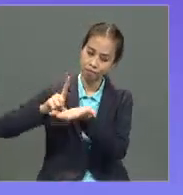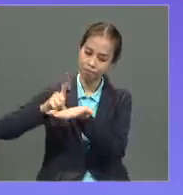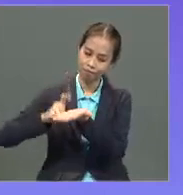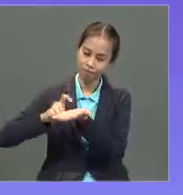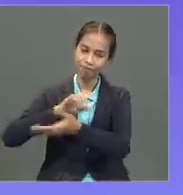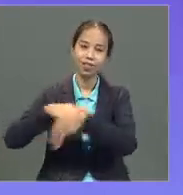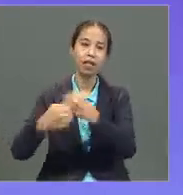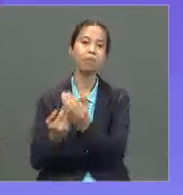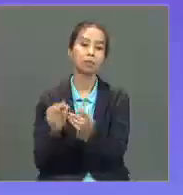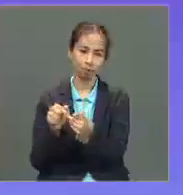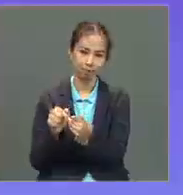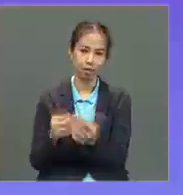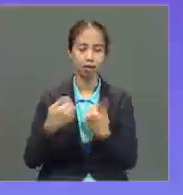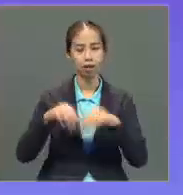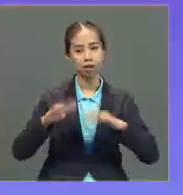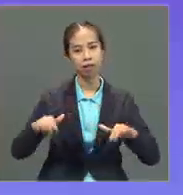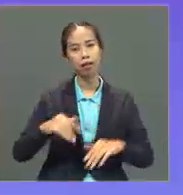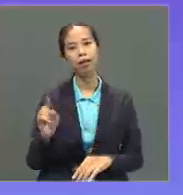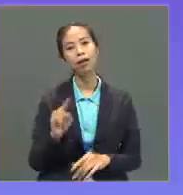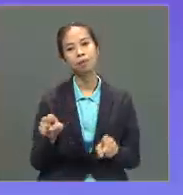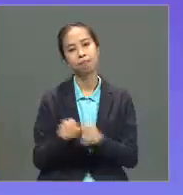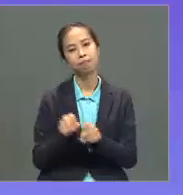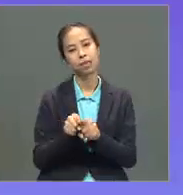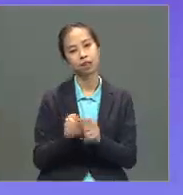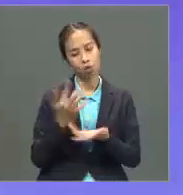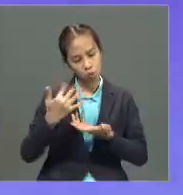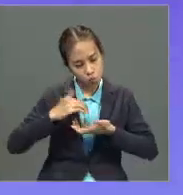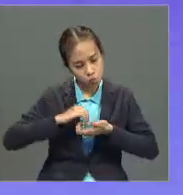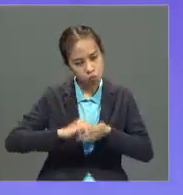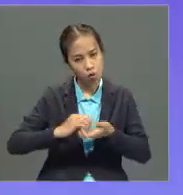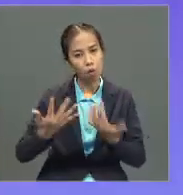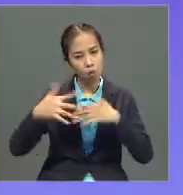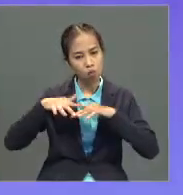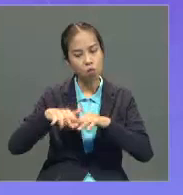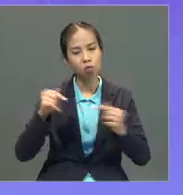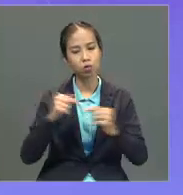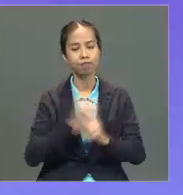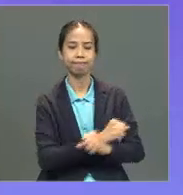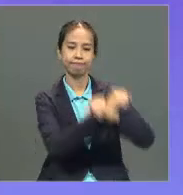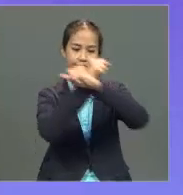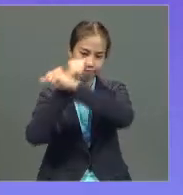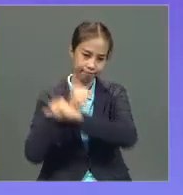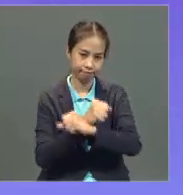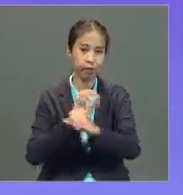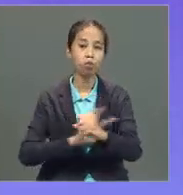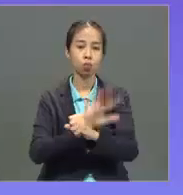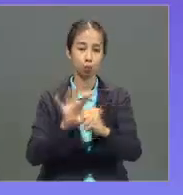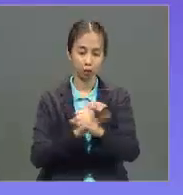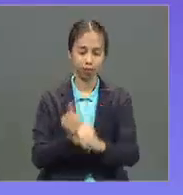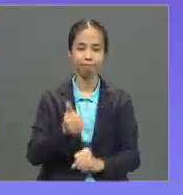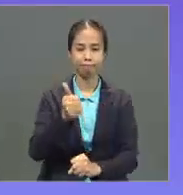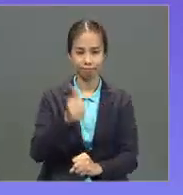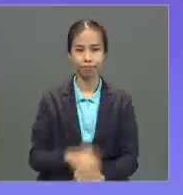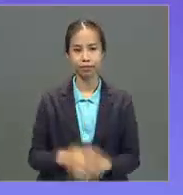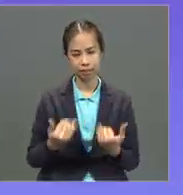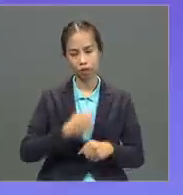เป็นตุ๊กตาน่ารักน่ารักก็ทำให้เด็กๆเนี่ยก็เรียกว่ามีส่วนร่วมกับมาตรการที่ควบคุมเรื่องของการป้องกันโควิด -19 ไปในตัวด้วย ใช่เ